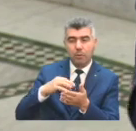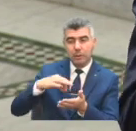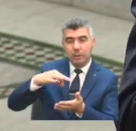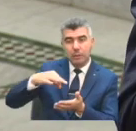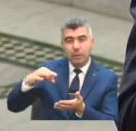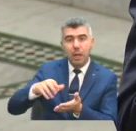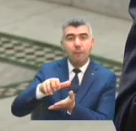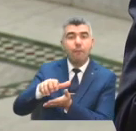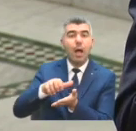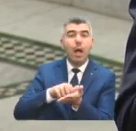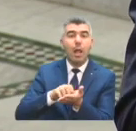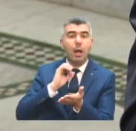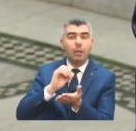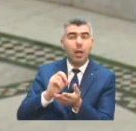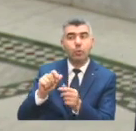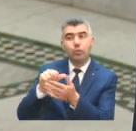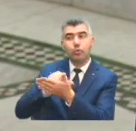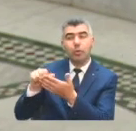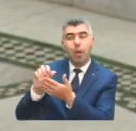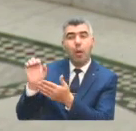اللي كتستورد.